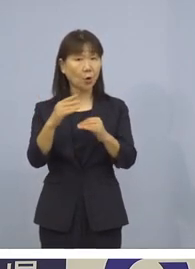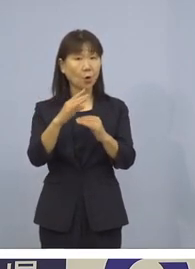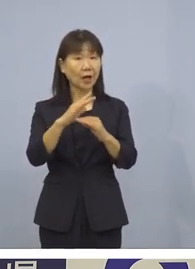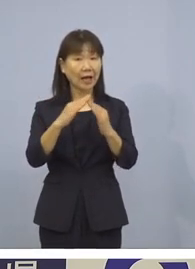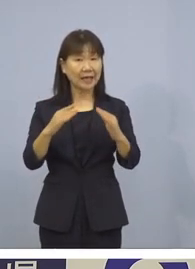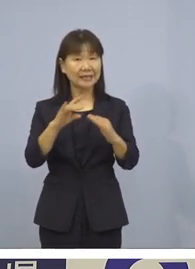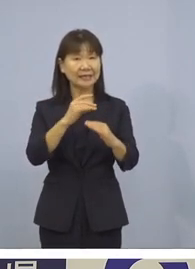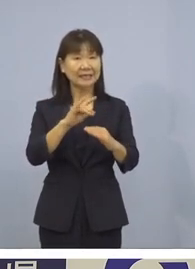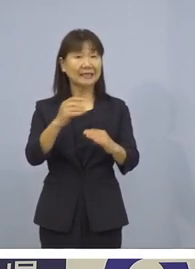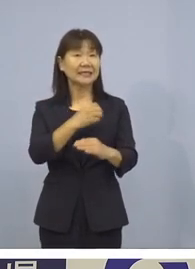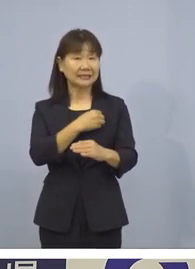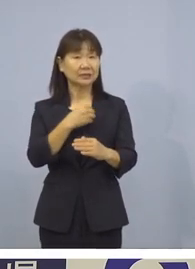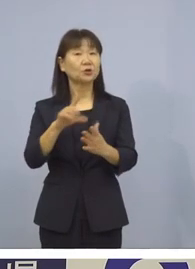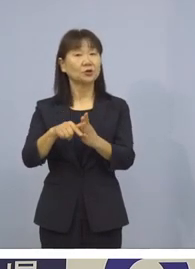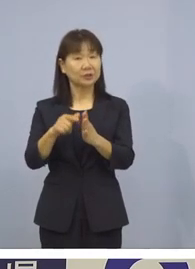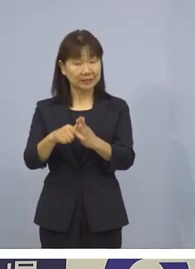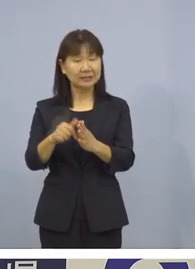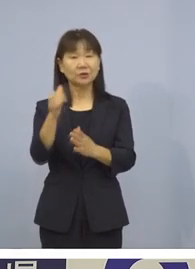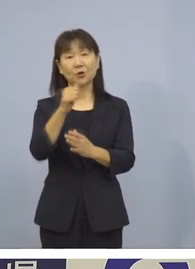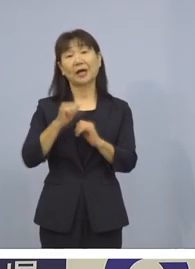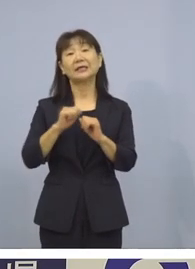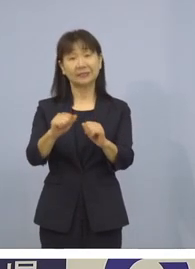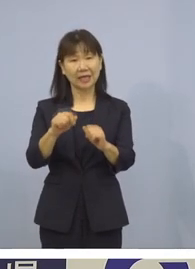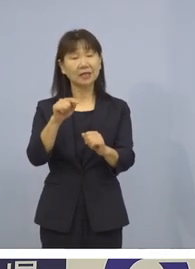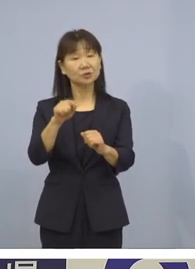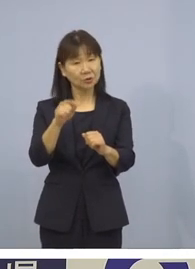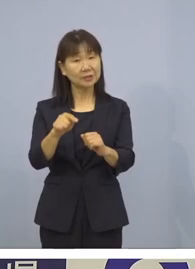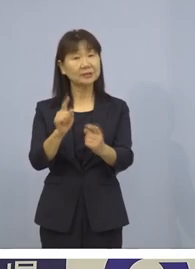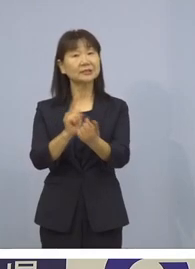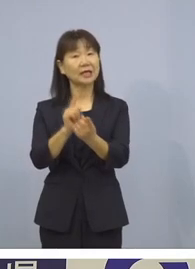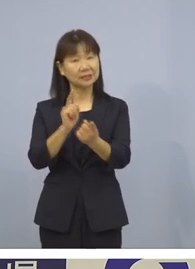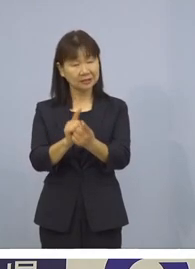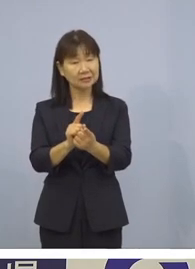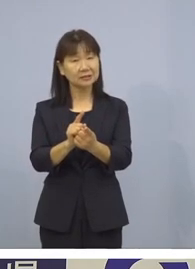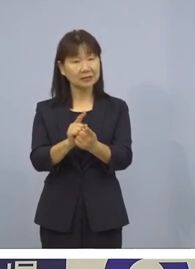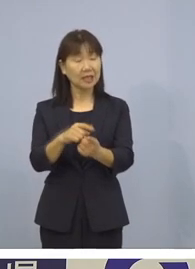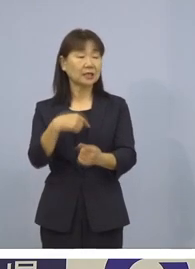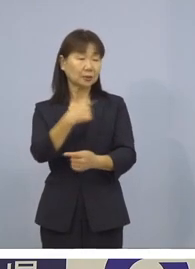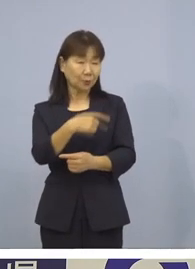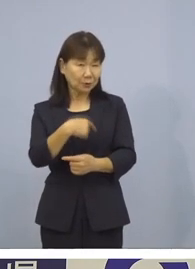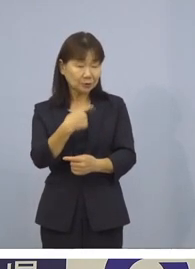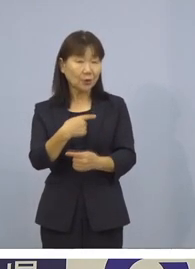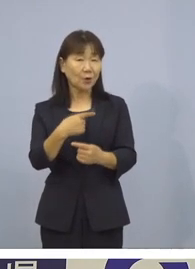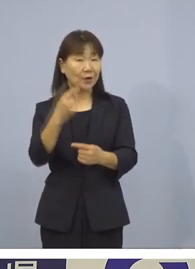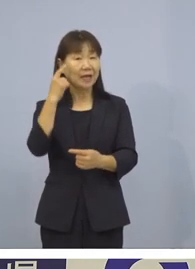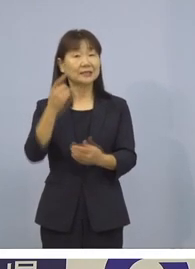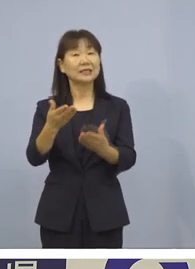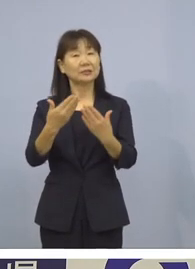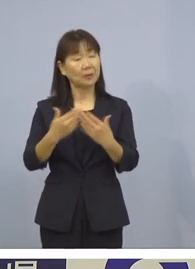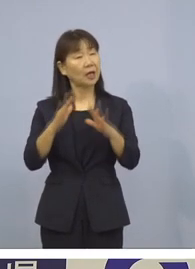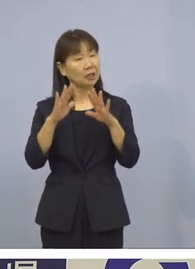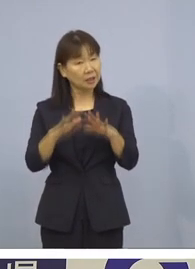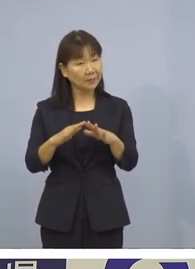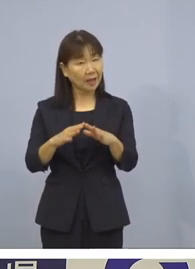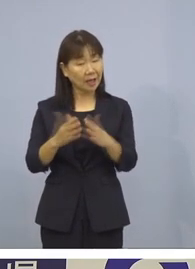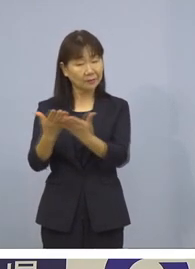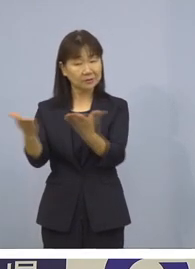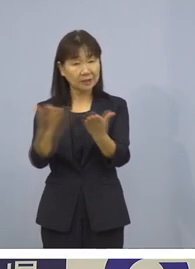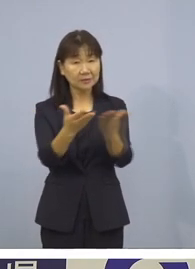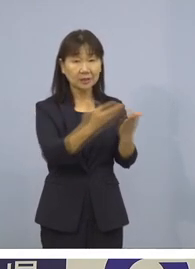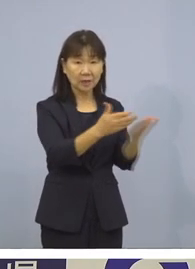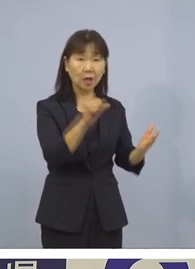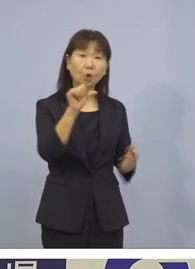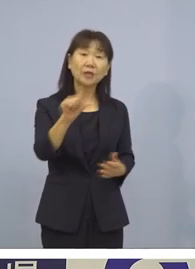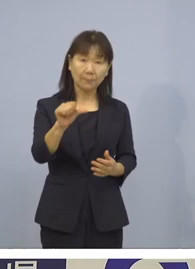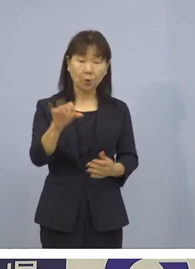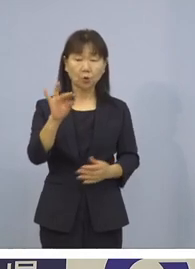介をさせていただいて、まあ、それに対するすごくね義理を感じてくださって、もう今5店舗目ぐらいになってるのかな、純体グループで